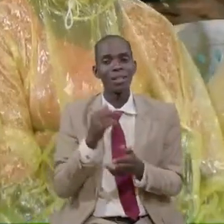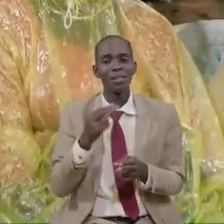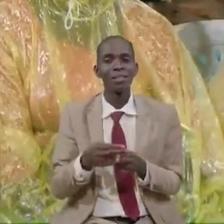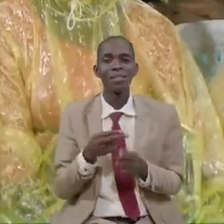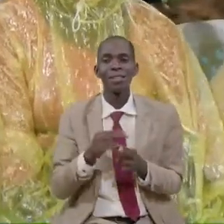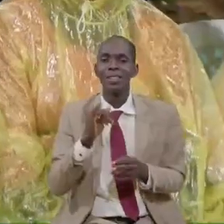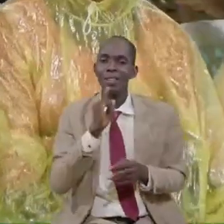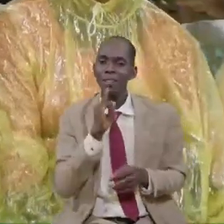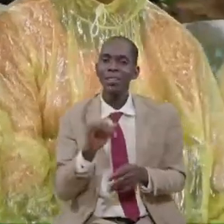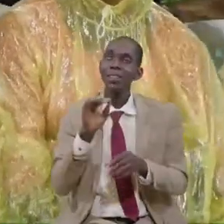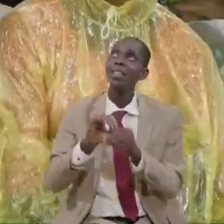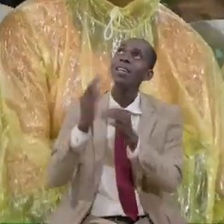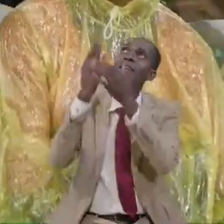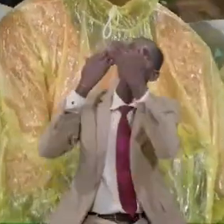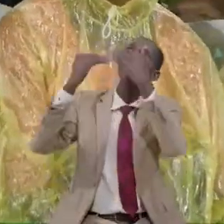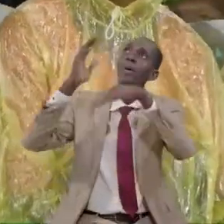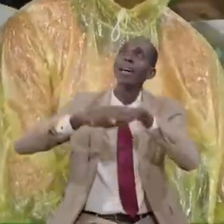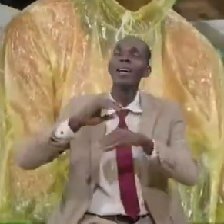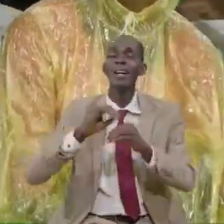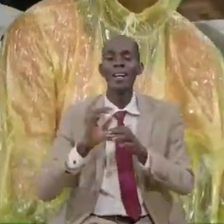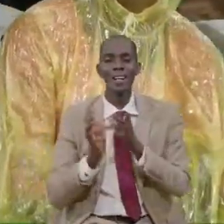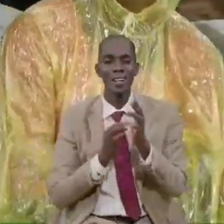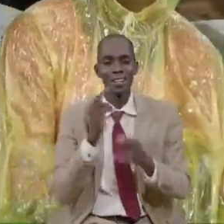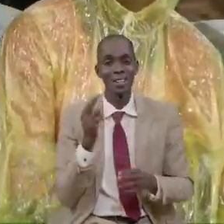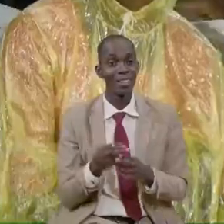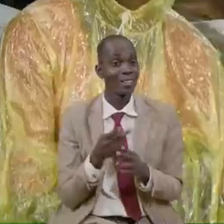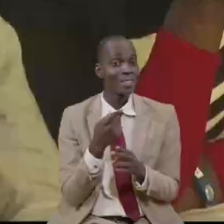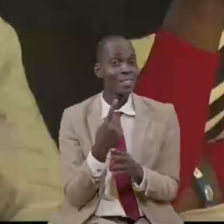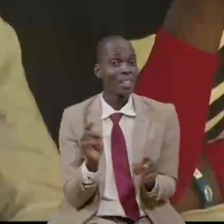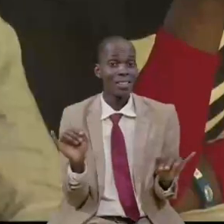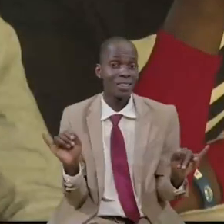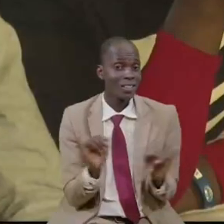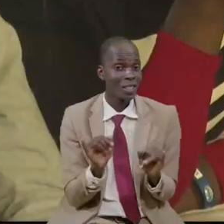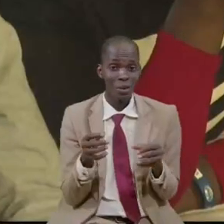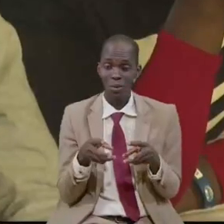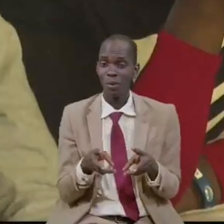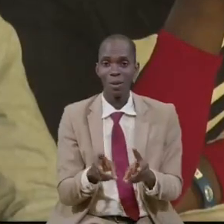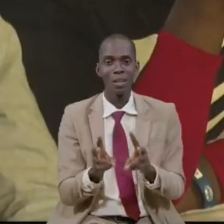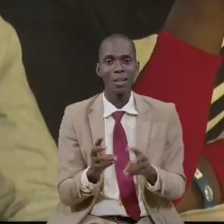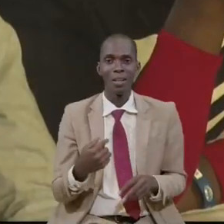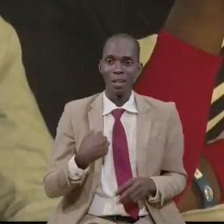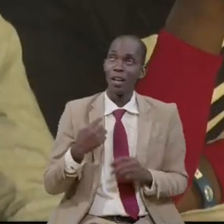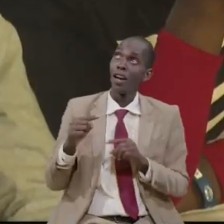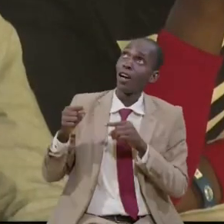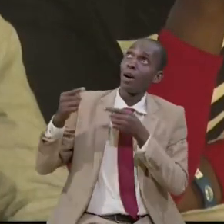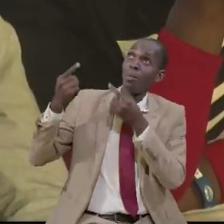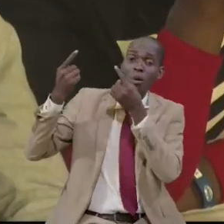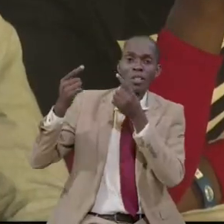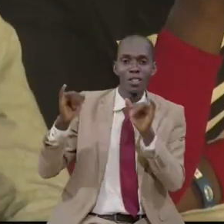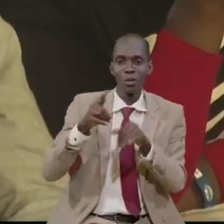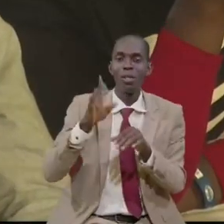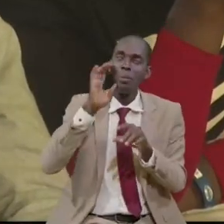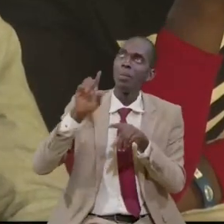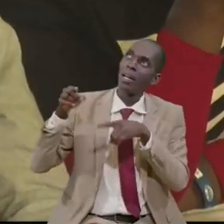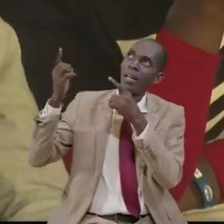nom est au ciel. De la même manière que j'irai, de la même manière vous